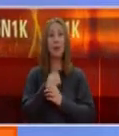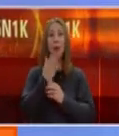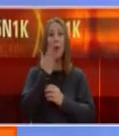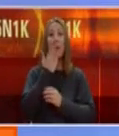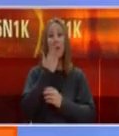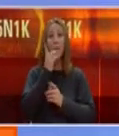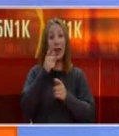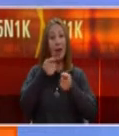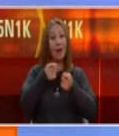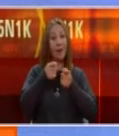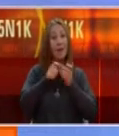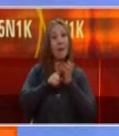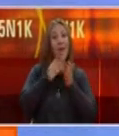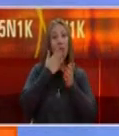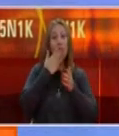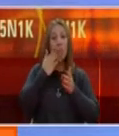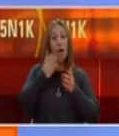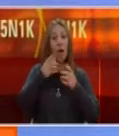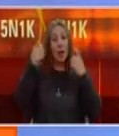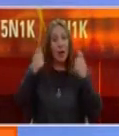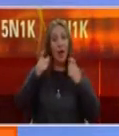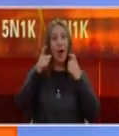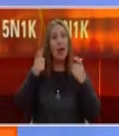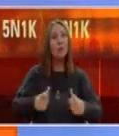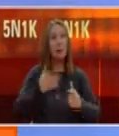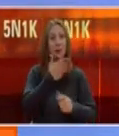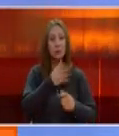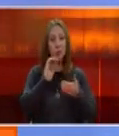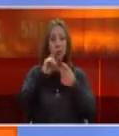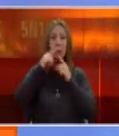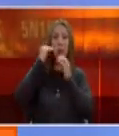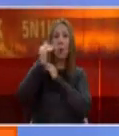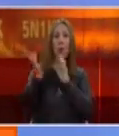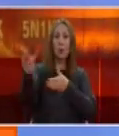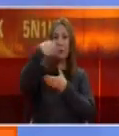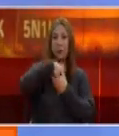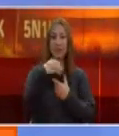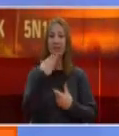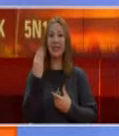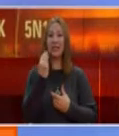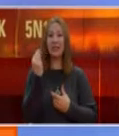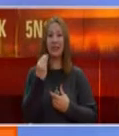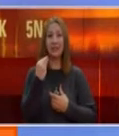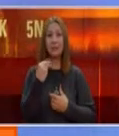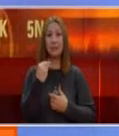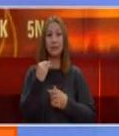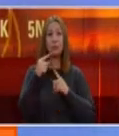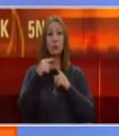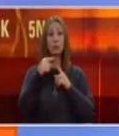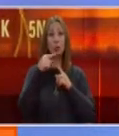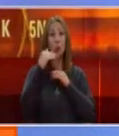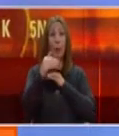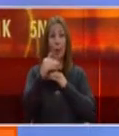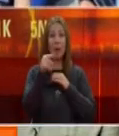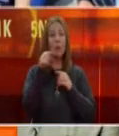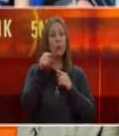okulun bir eğitim atölyesi aynı zamanda. Bu eğitim atölyesi toplumla bütünleşti ve gençlerimiz topluma bu